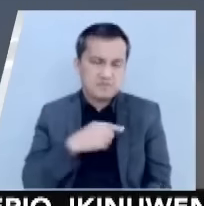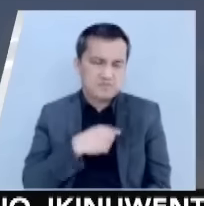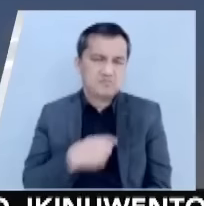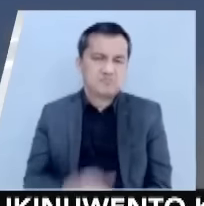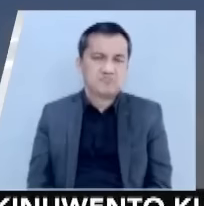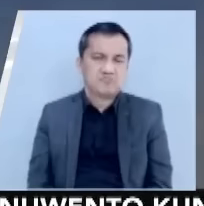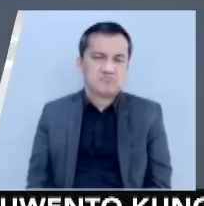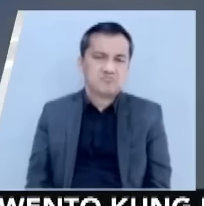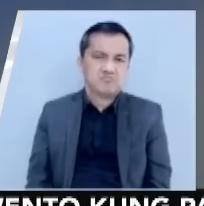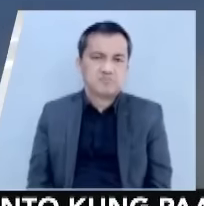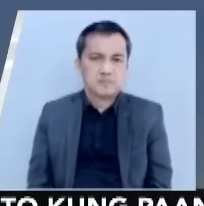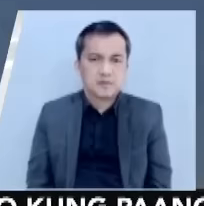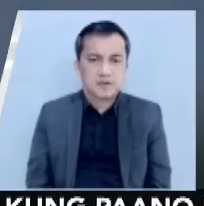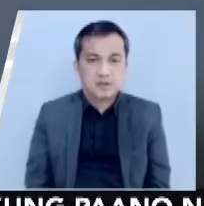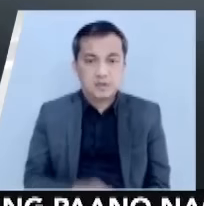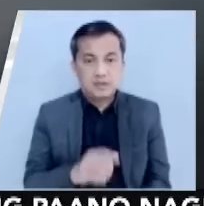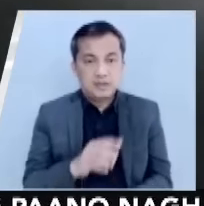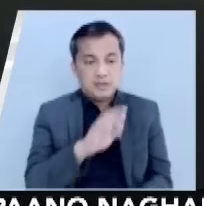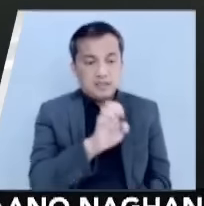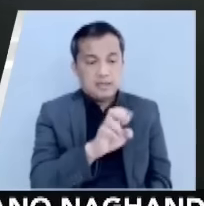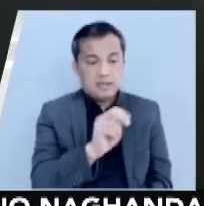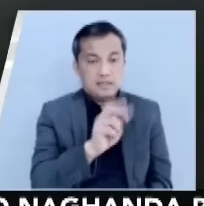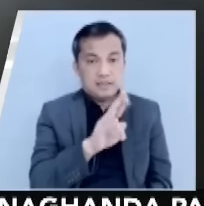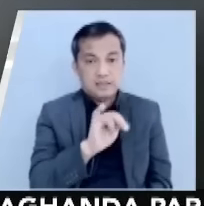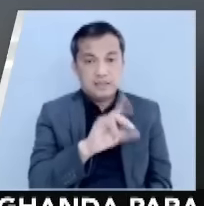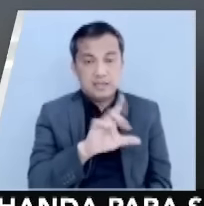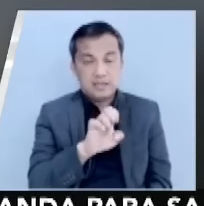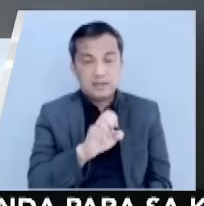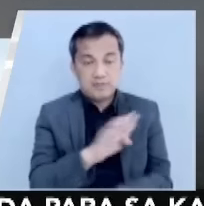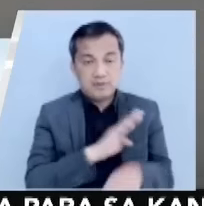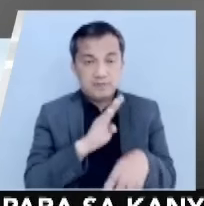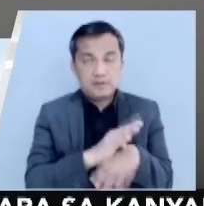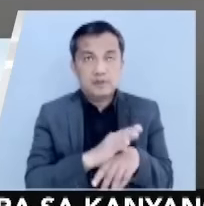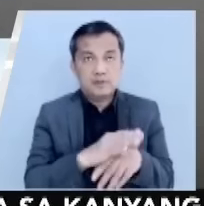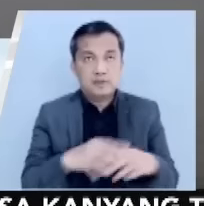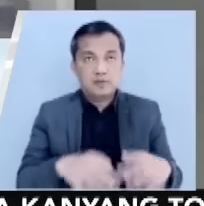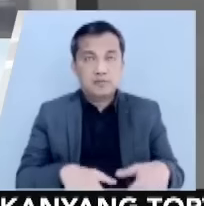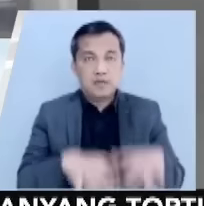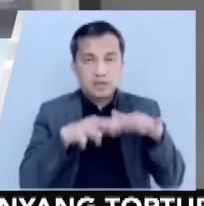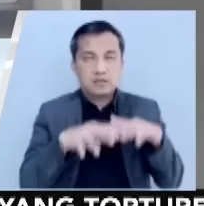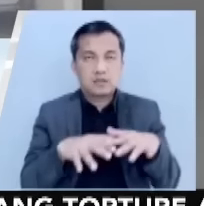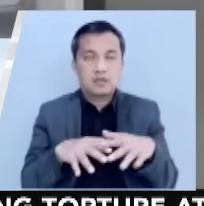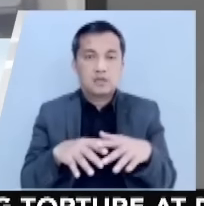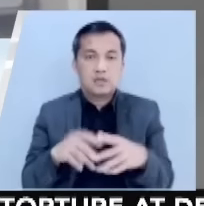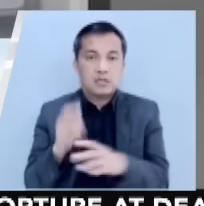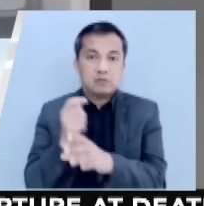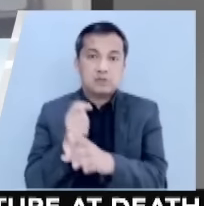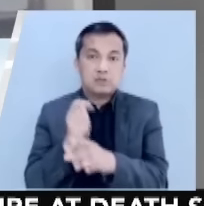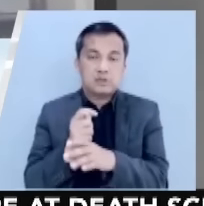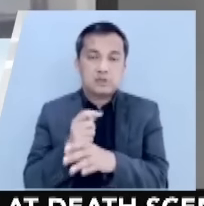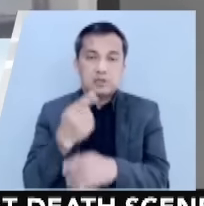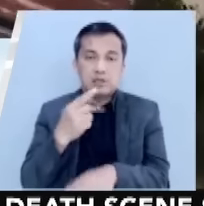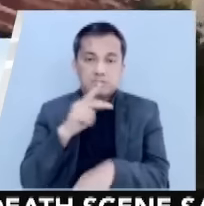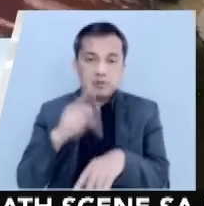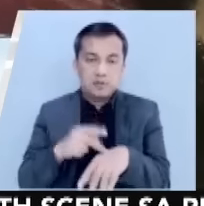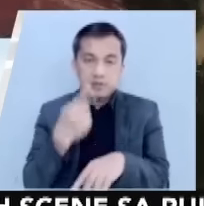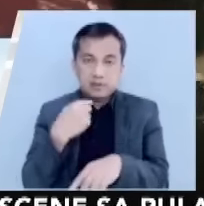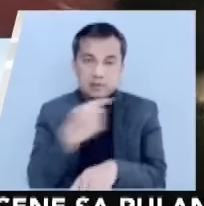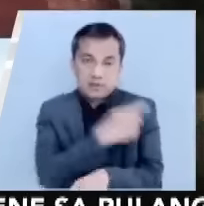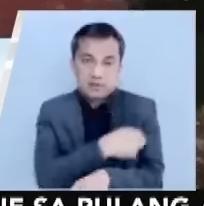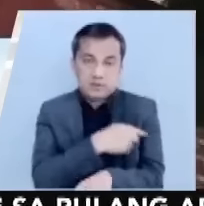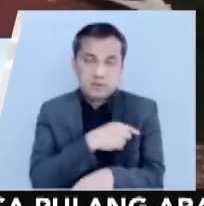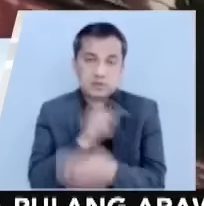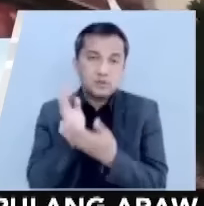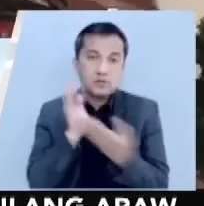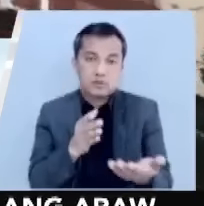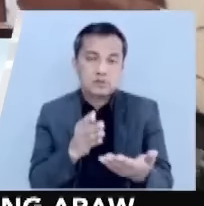Baha rin sa bayan ng Enrile, kaya kinailangan ng gumamit ng truck ng Philippine Red Cross para makapaghatid ng tulong. Umabot din